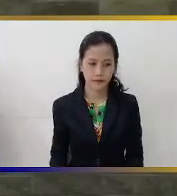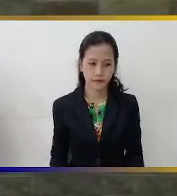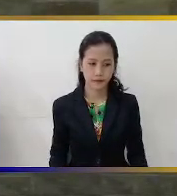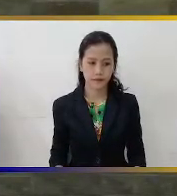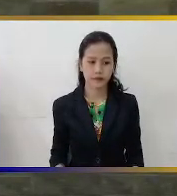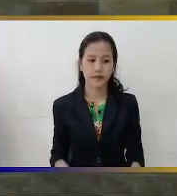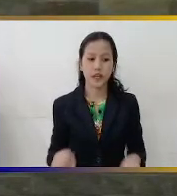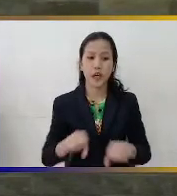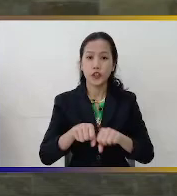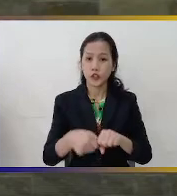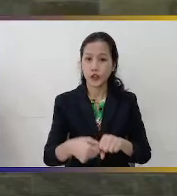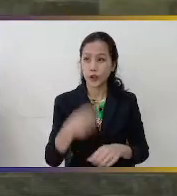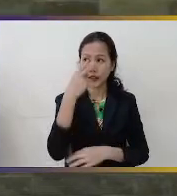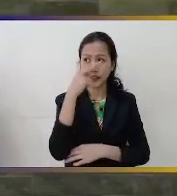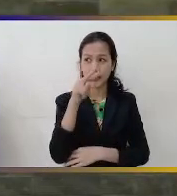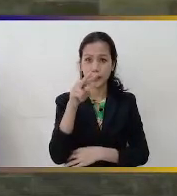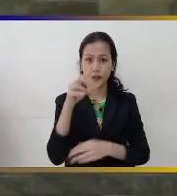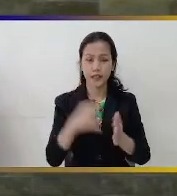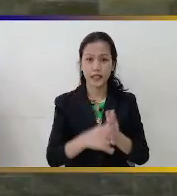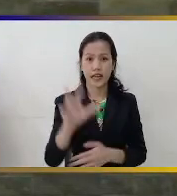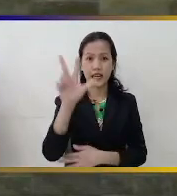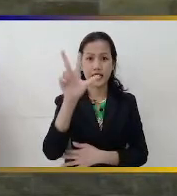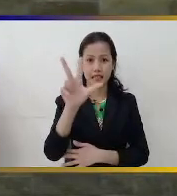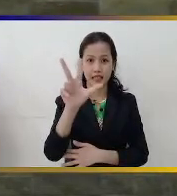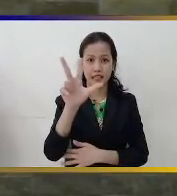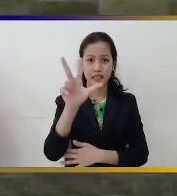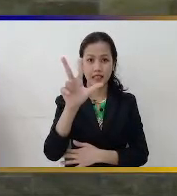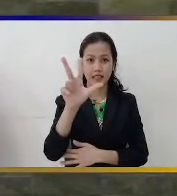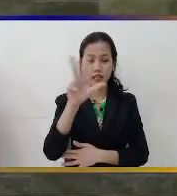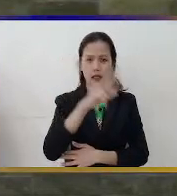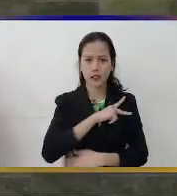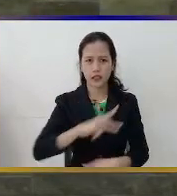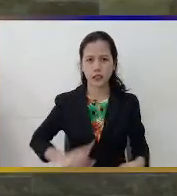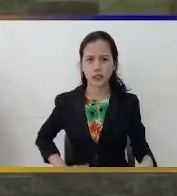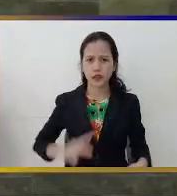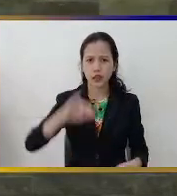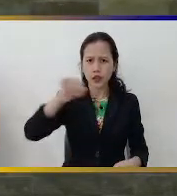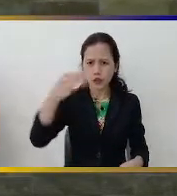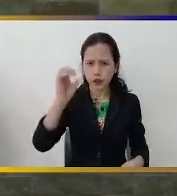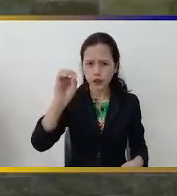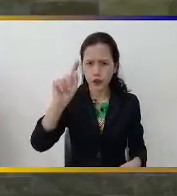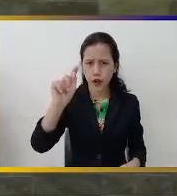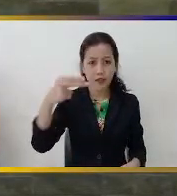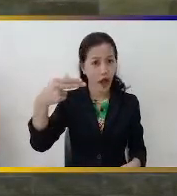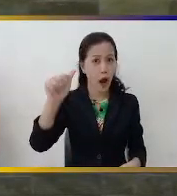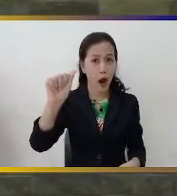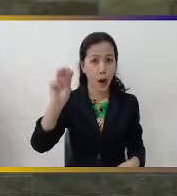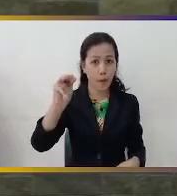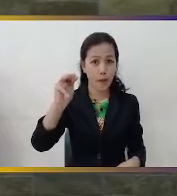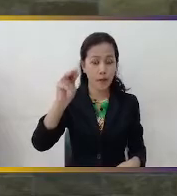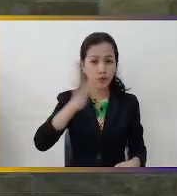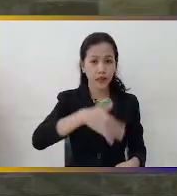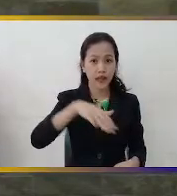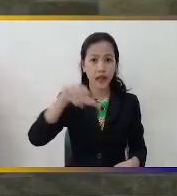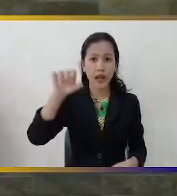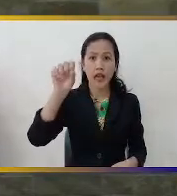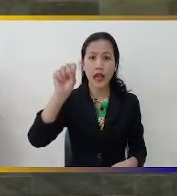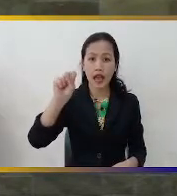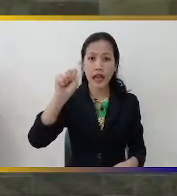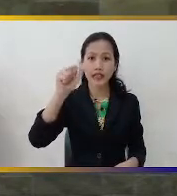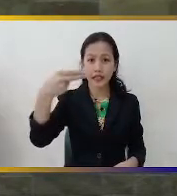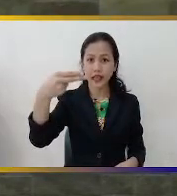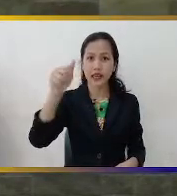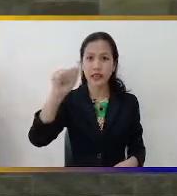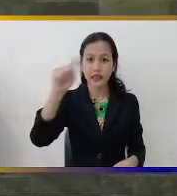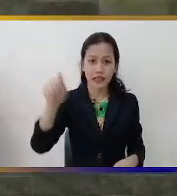yung tatlong hari na binanggit po dito, si Jotham, si Ahaz, and si Hezekiah, ay ito po ang dito